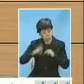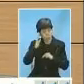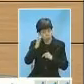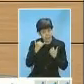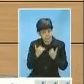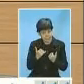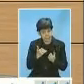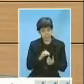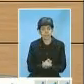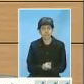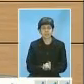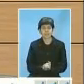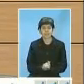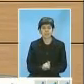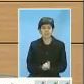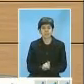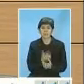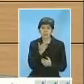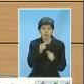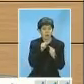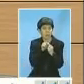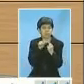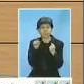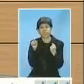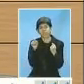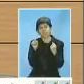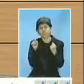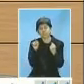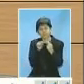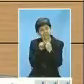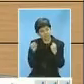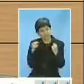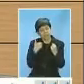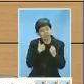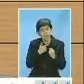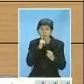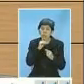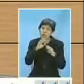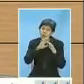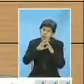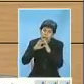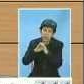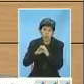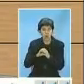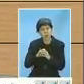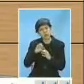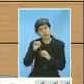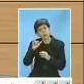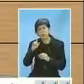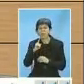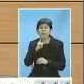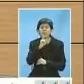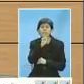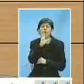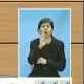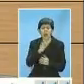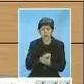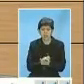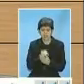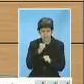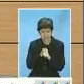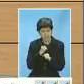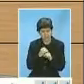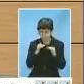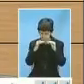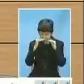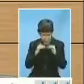ายอยู่ท่านนอกประเด็นครับถ้าท่านจะพูดเรื่องพี่สมยศผมก็ไม่ขัดข้องครับแต่ควรจะเป็นอี